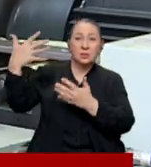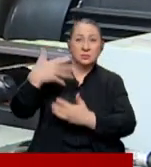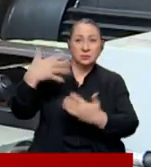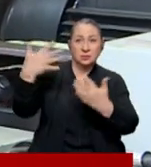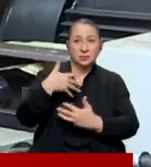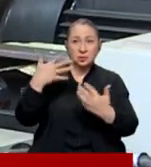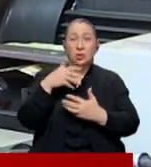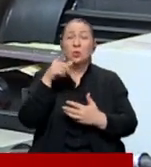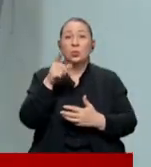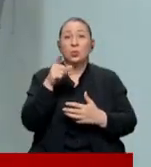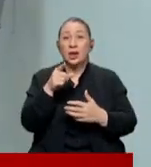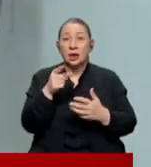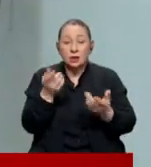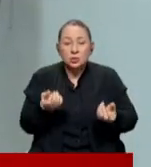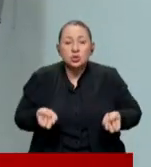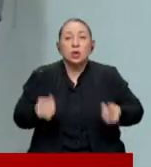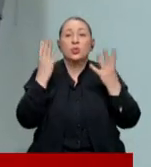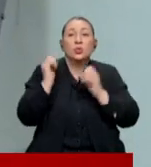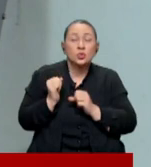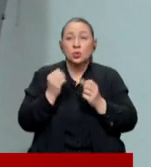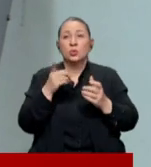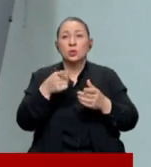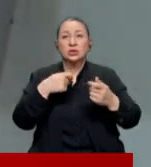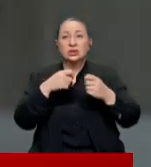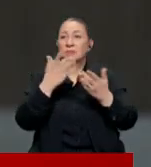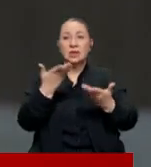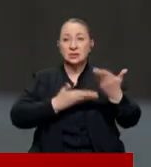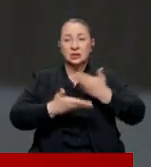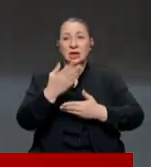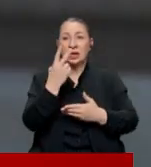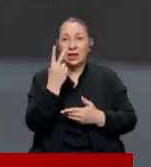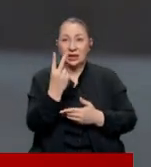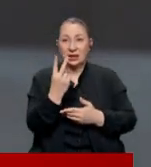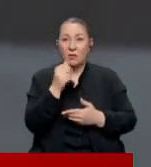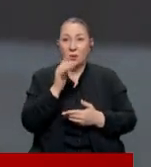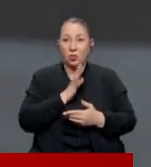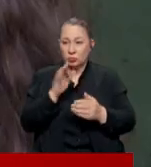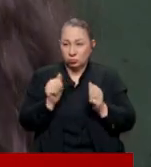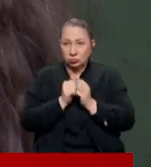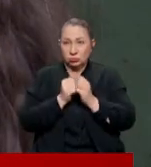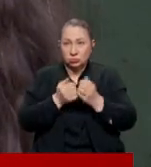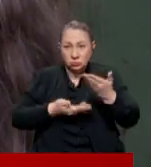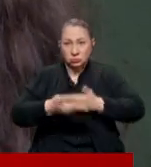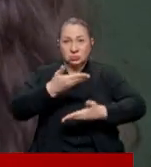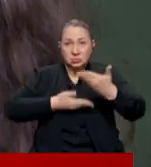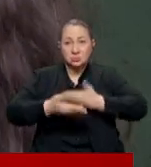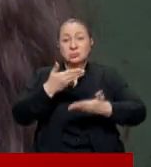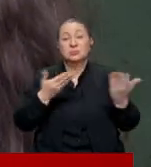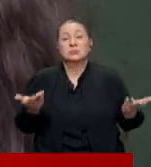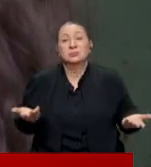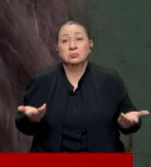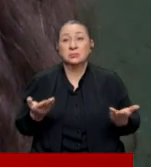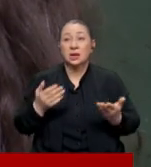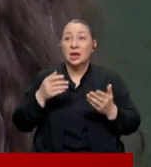tedarik ediyoruz. Bunların altından kalkamıyor. Bu işletme şöyle dönüyor. İki tane oğlumla beraber döndürebiliyorum anca.